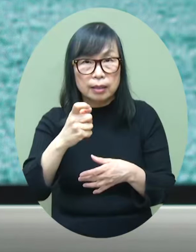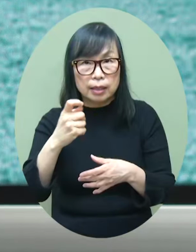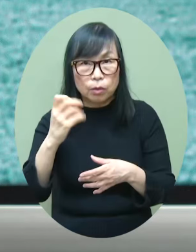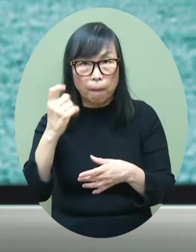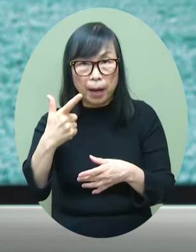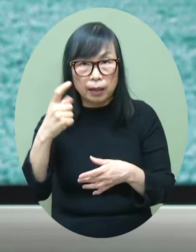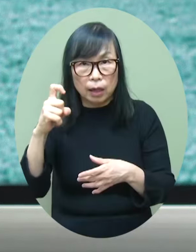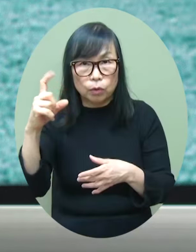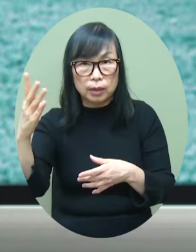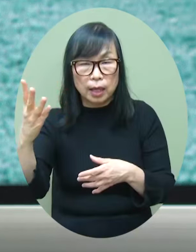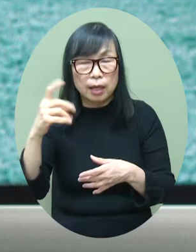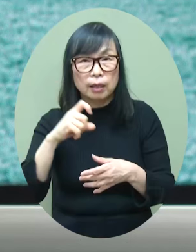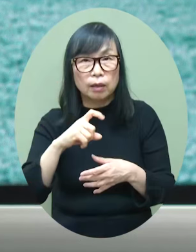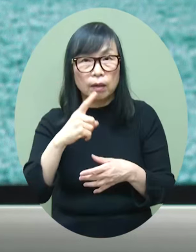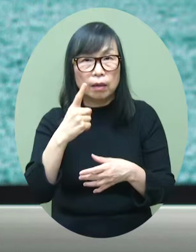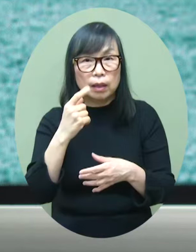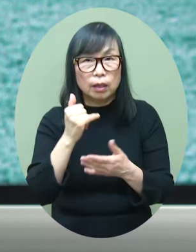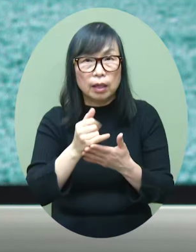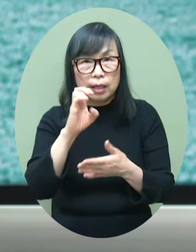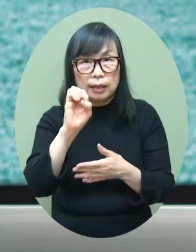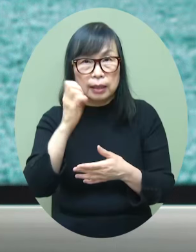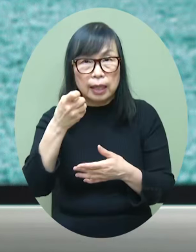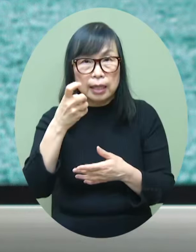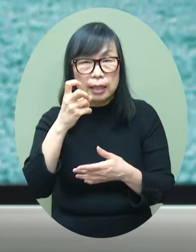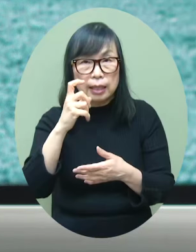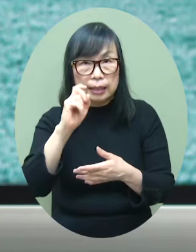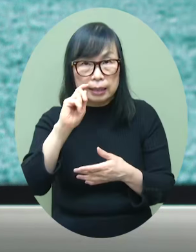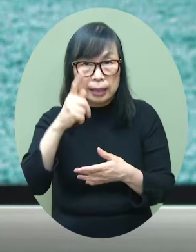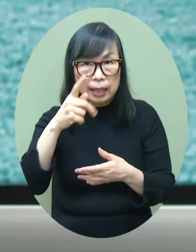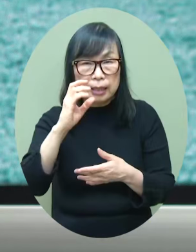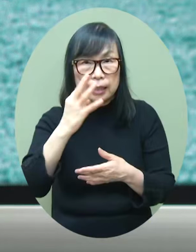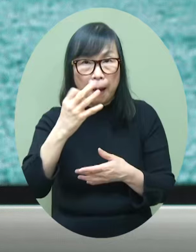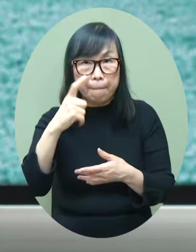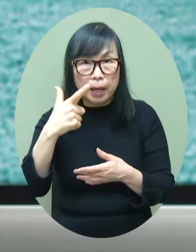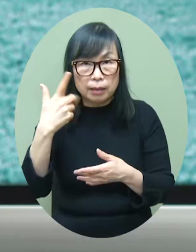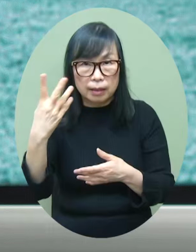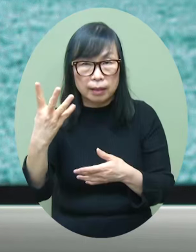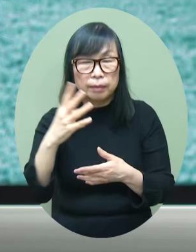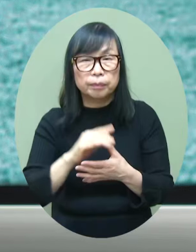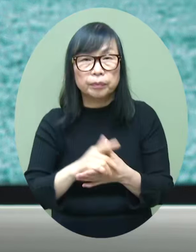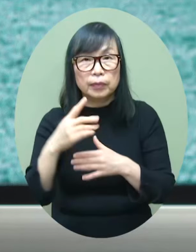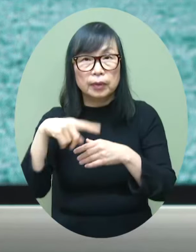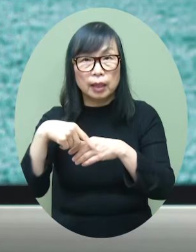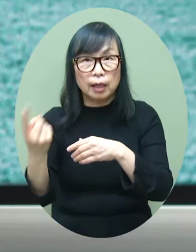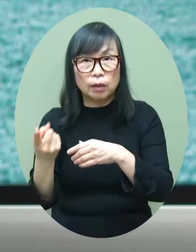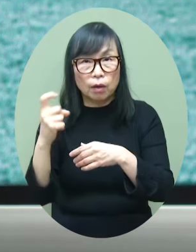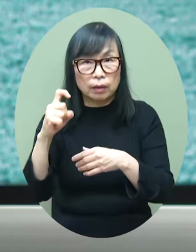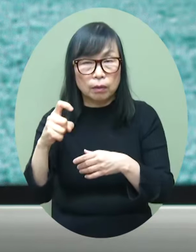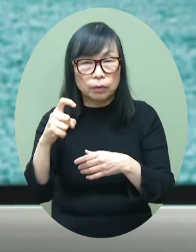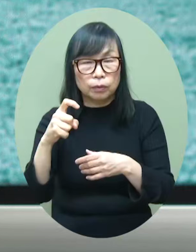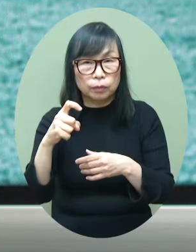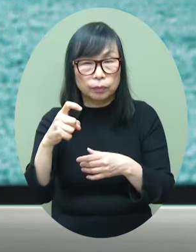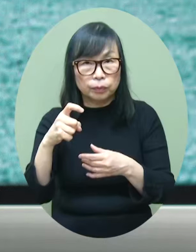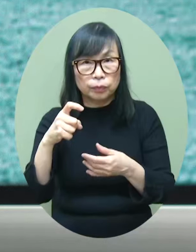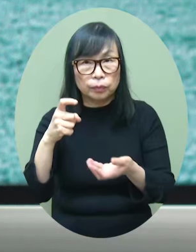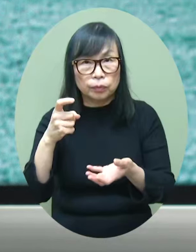SQ894， 仲有1個係坐 EK384 嘅。咁另外嗰9宗咧就係喺呢個